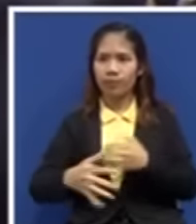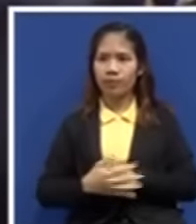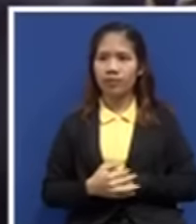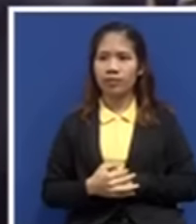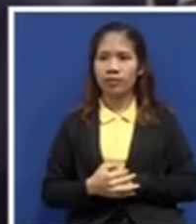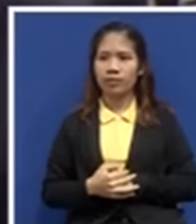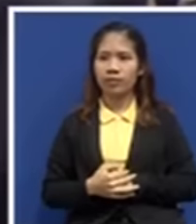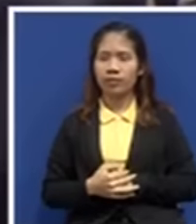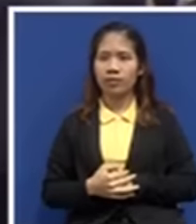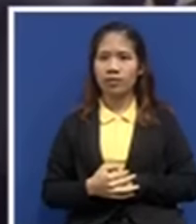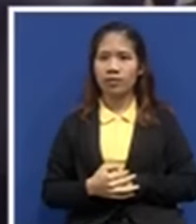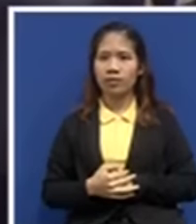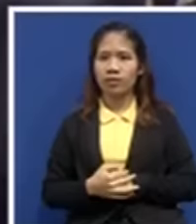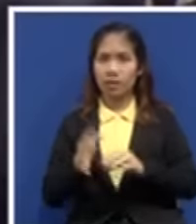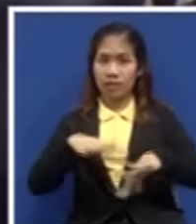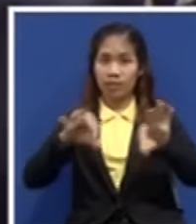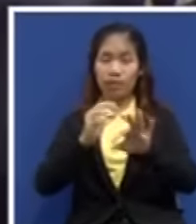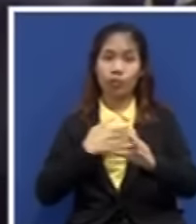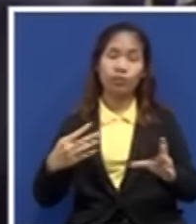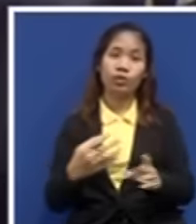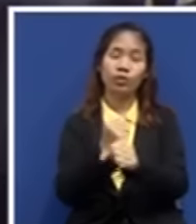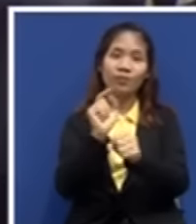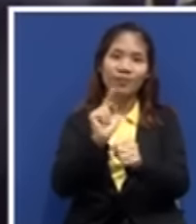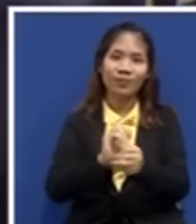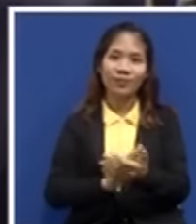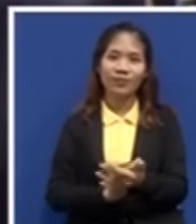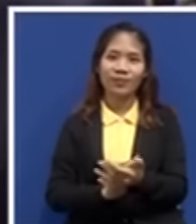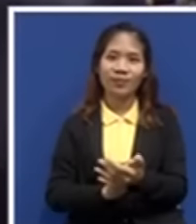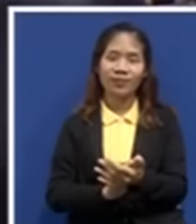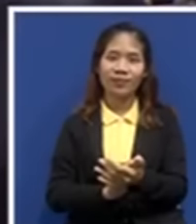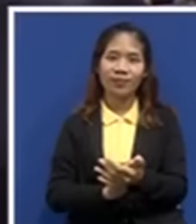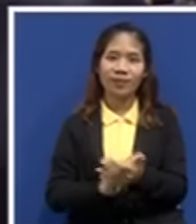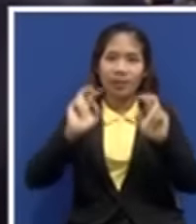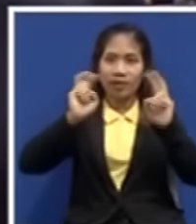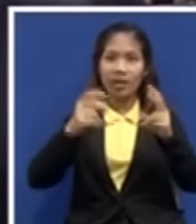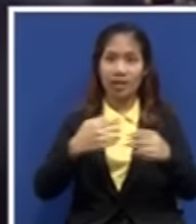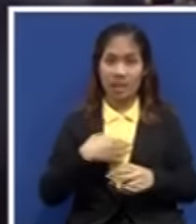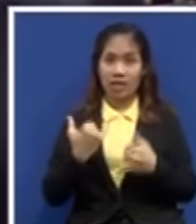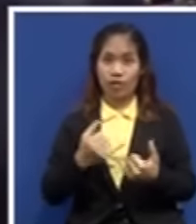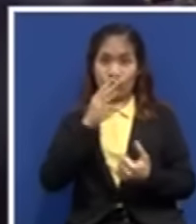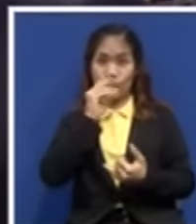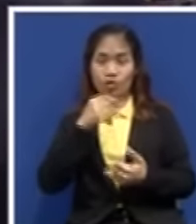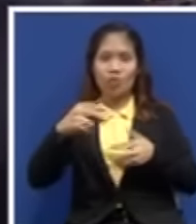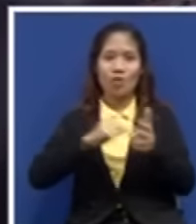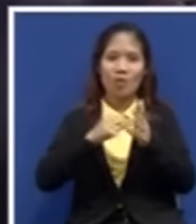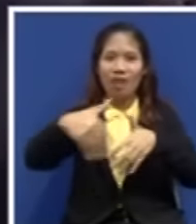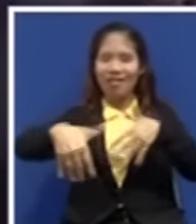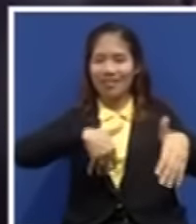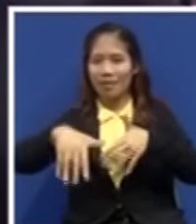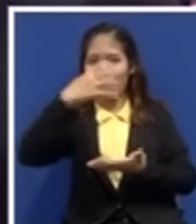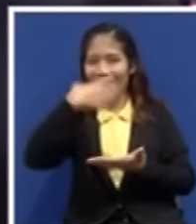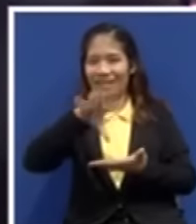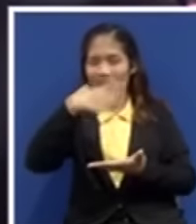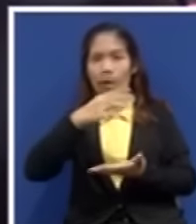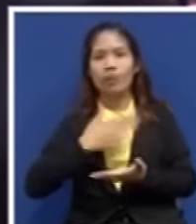นะครับนะเพราะฉะนั้นผมก็สรุปว่าอ๋อมันคือเรื่องที่ผมพูดนะมันชาวบ้านเล่ามาทั้งนั้นผมก็สรุ